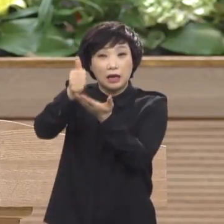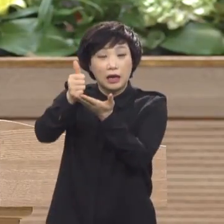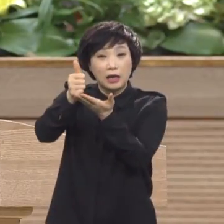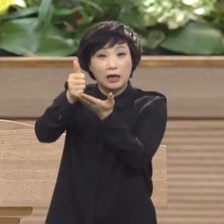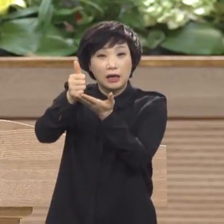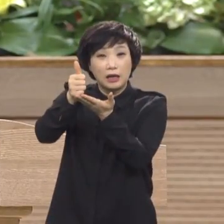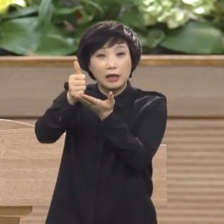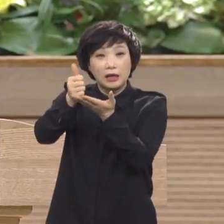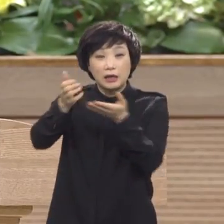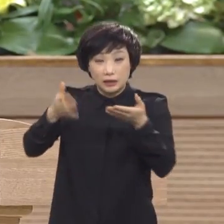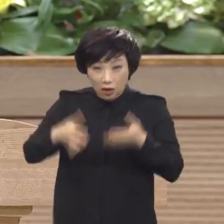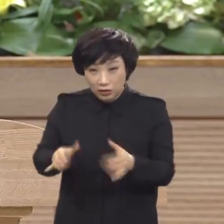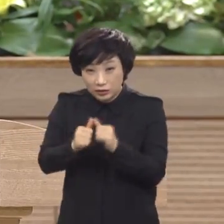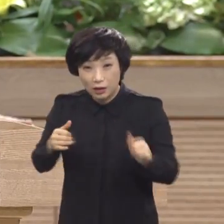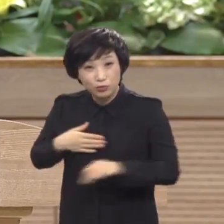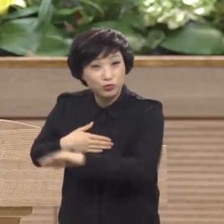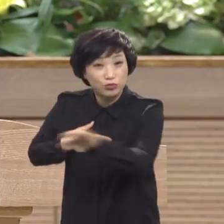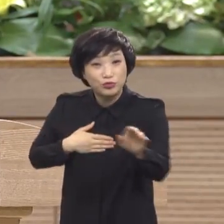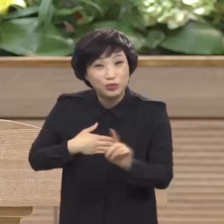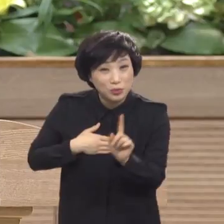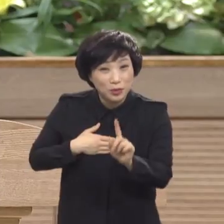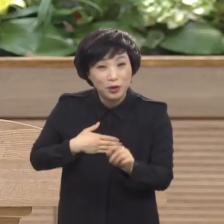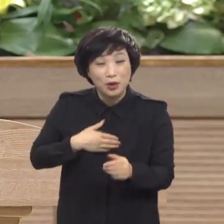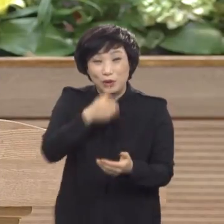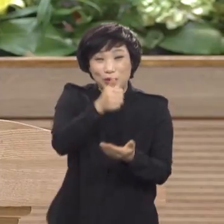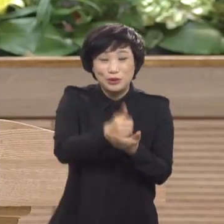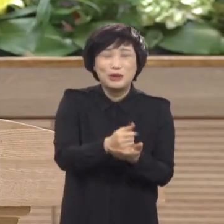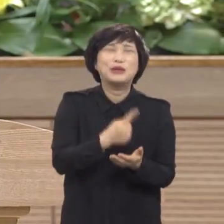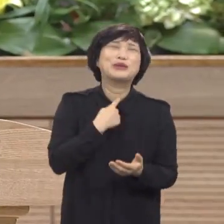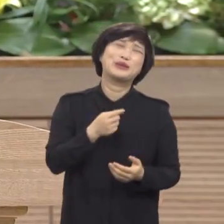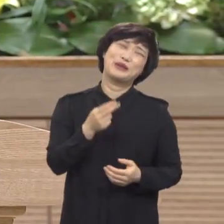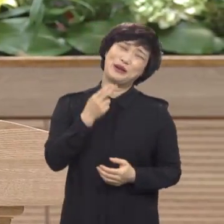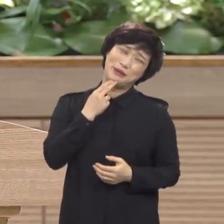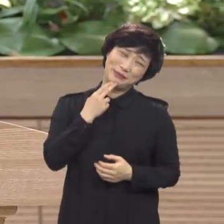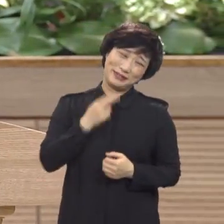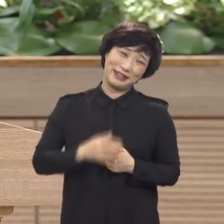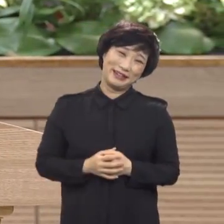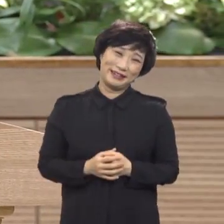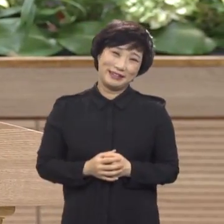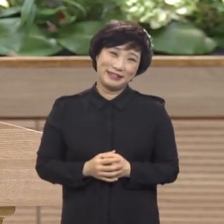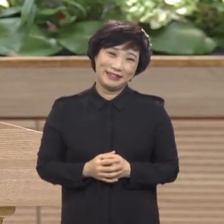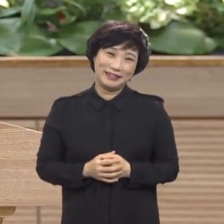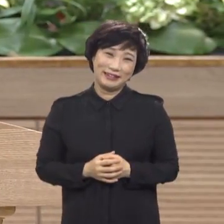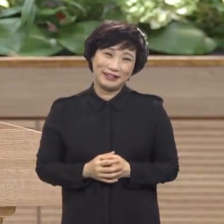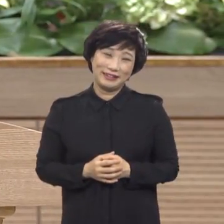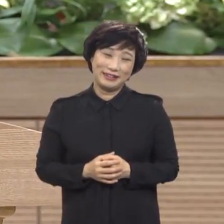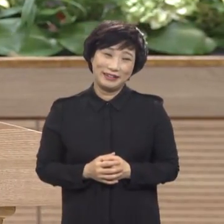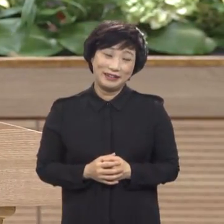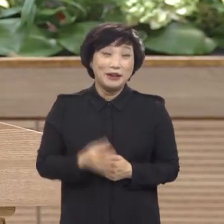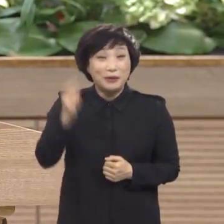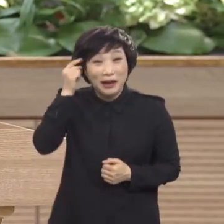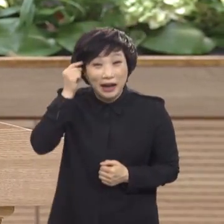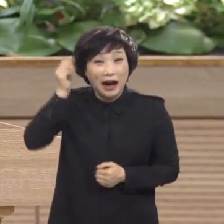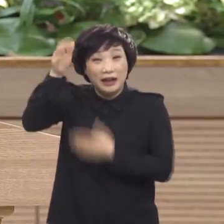하나님께로서 난 자마다 죄를 지치 아니하나니